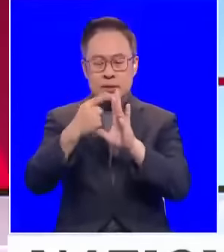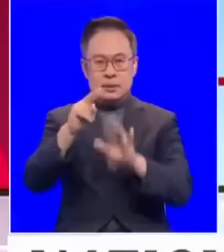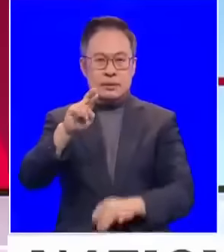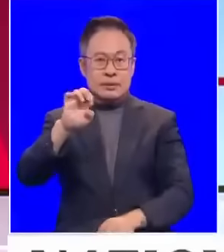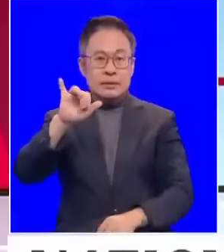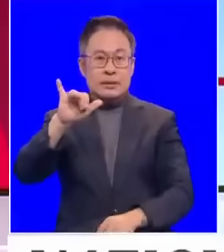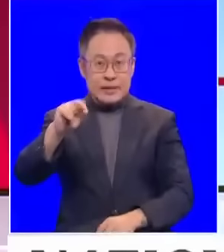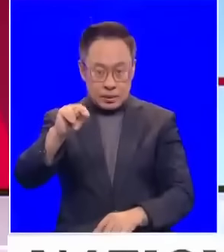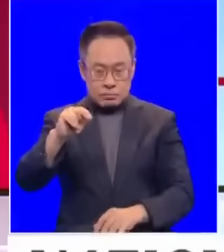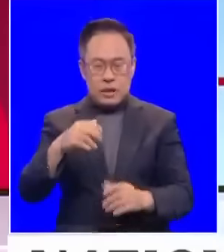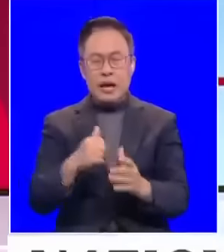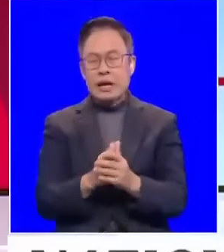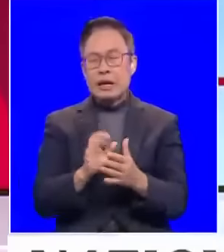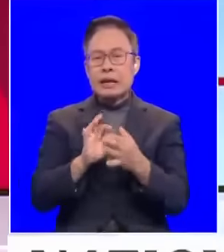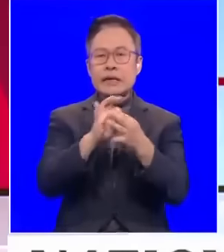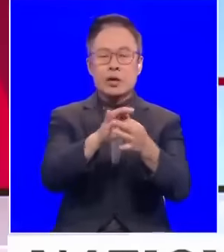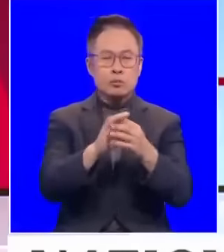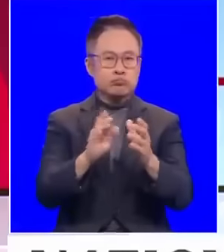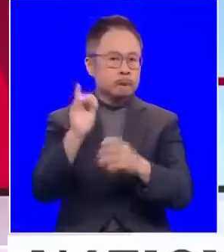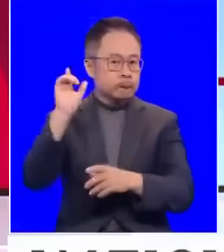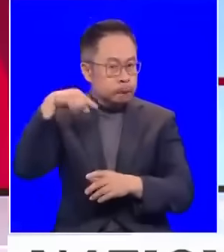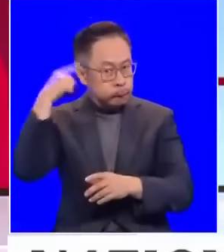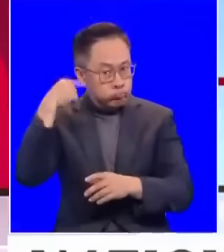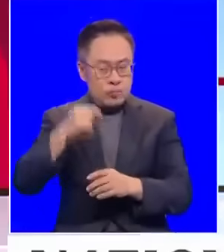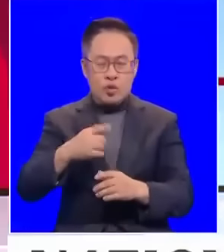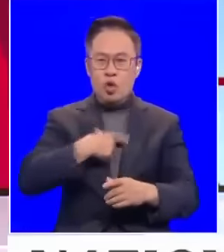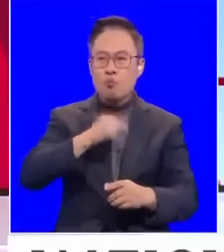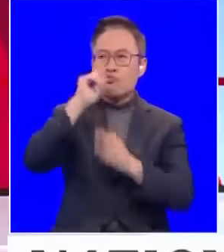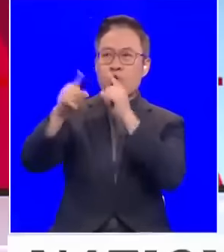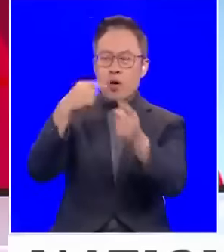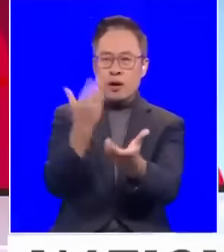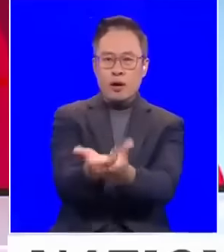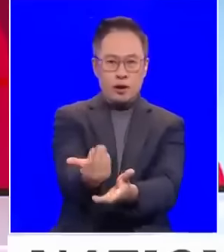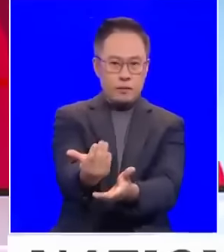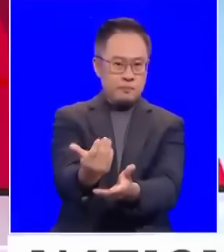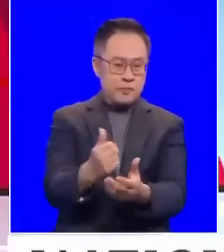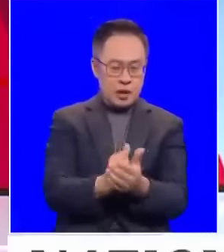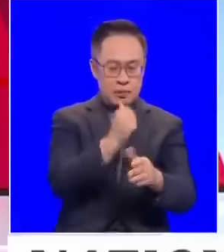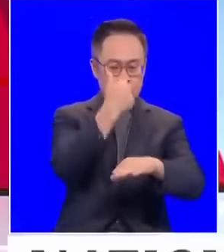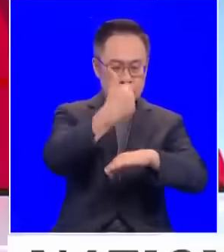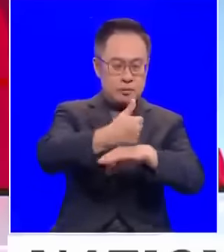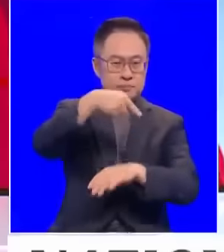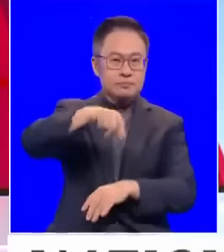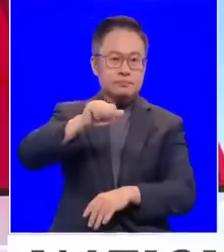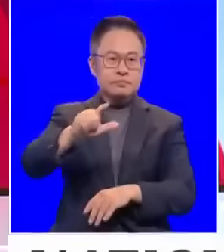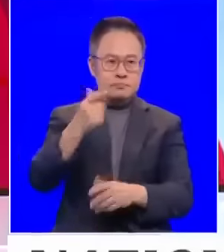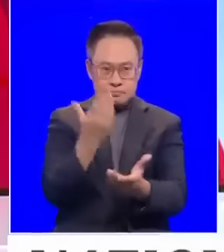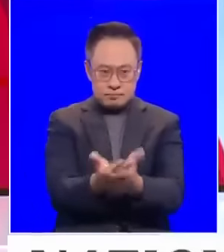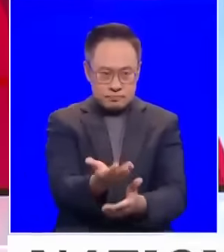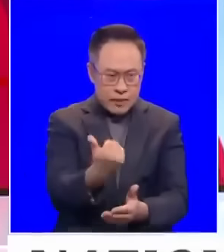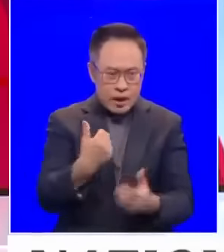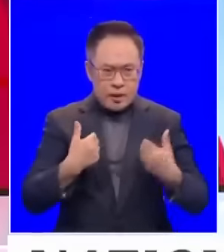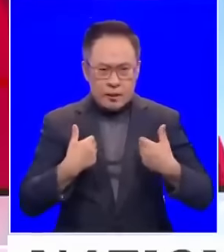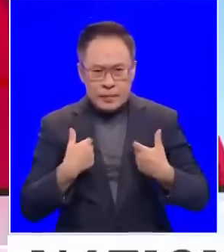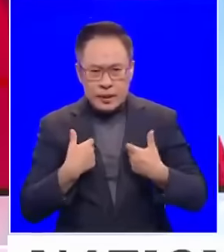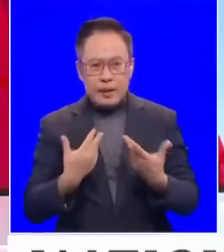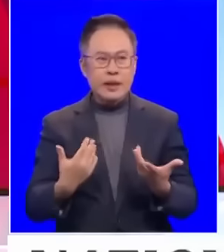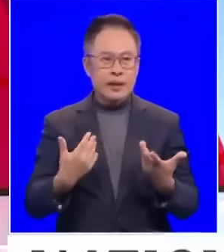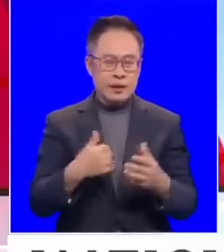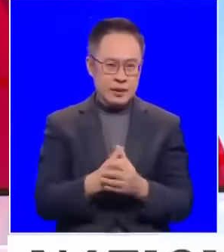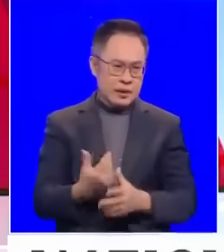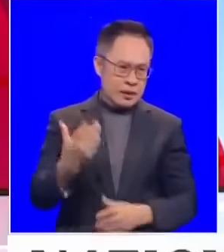านักร้อง ที่ตามรายงานบอกว่าไปเรียกเงินจากบอสพอลเป็นการตบทรัพย ์ อย่างคนล่าสุดเมื่อวานที่ถู